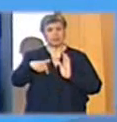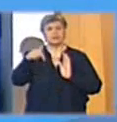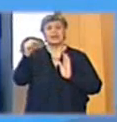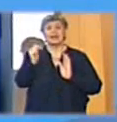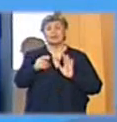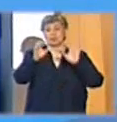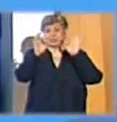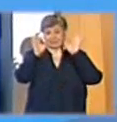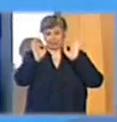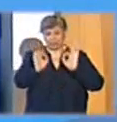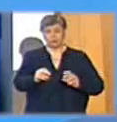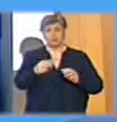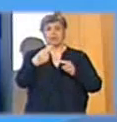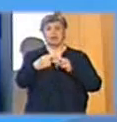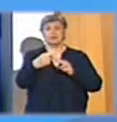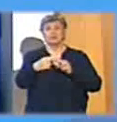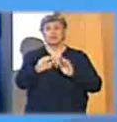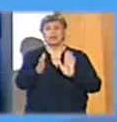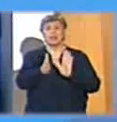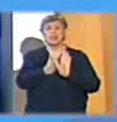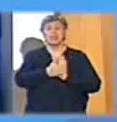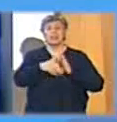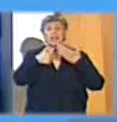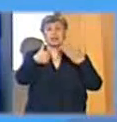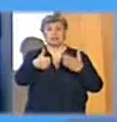στις 16.11 του 16.